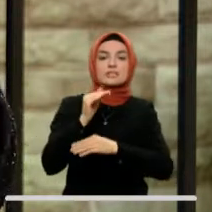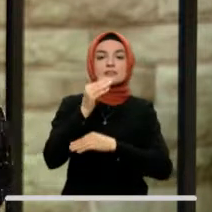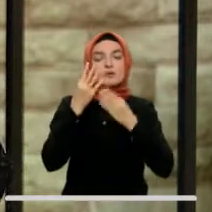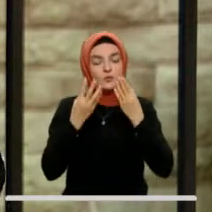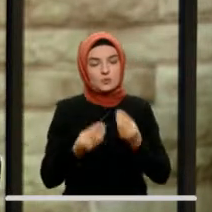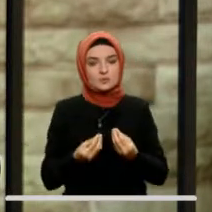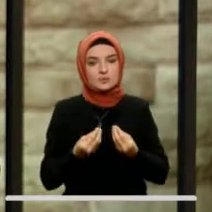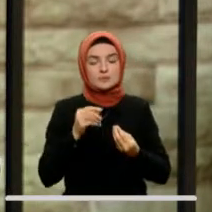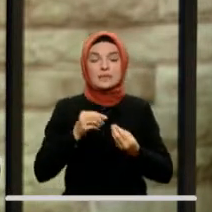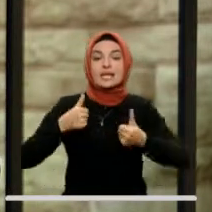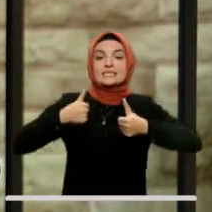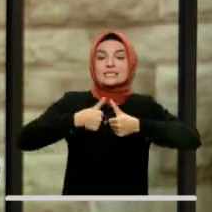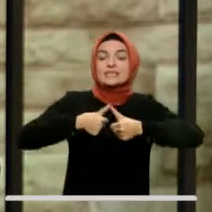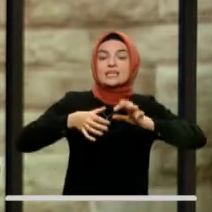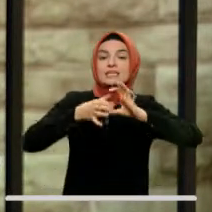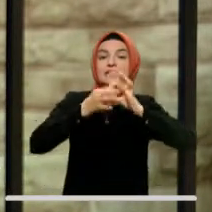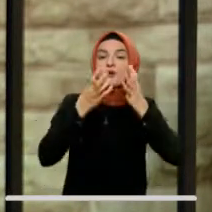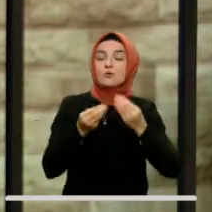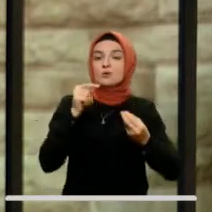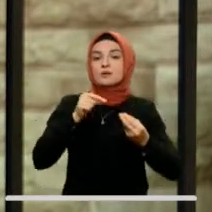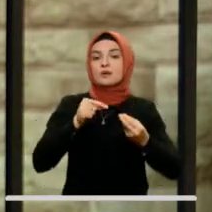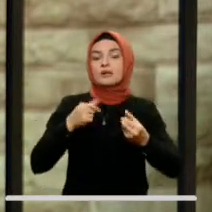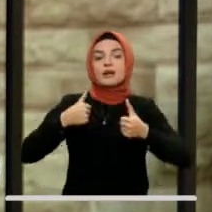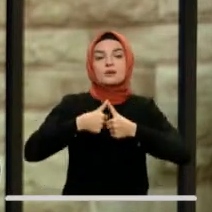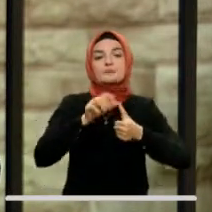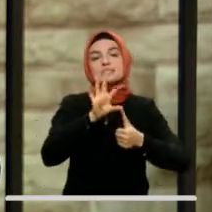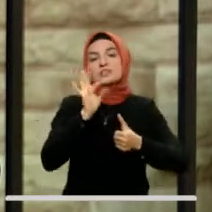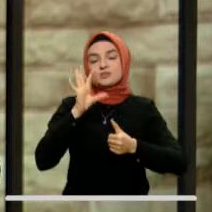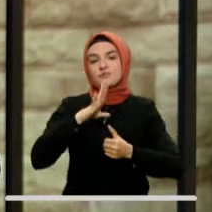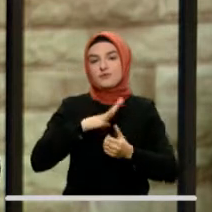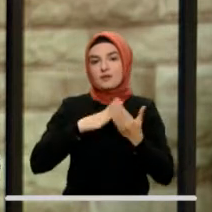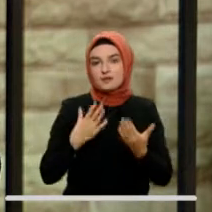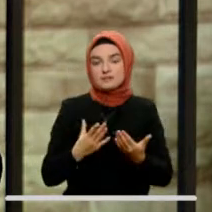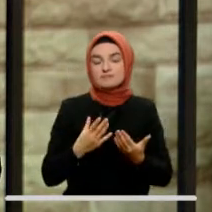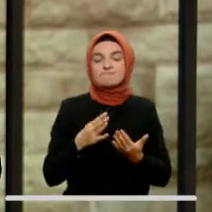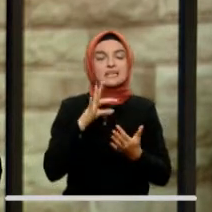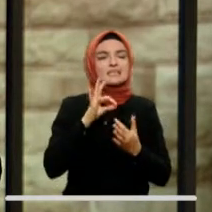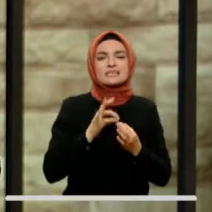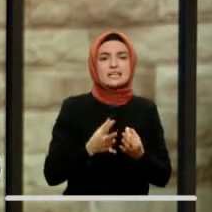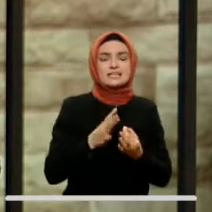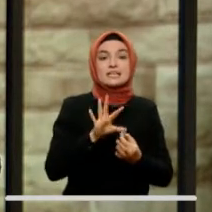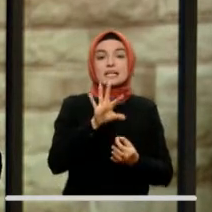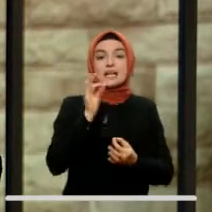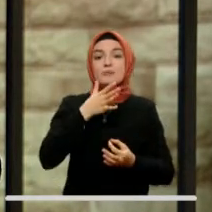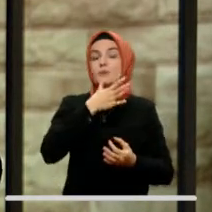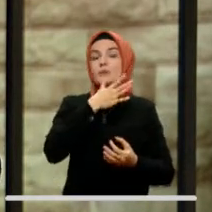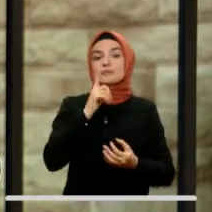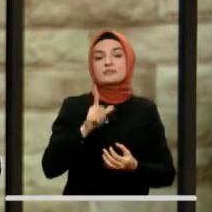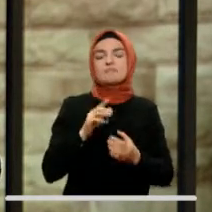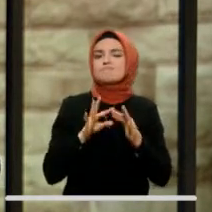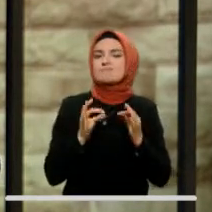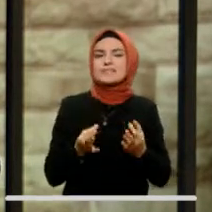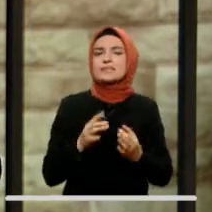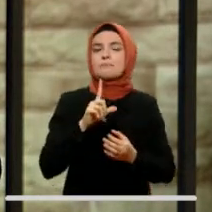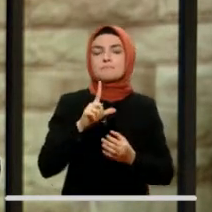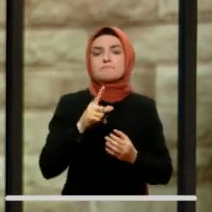yaşadık. Yani evliliklerle ilgili nokta evlilikte bir seçim vardır. Seçim nedir? Seçmeyi bilmeniz lazım. Seçmeyi nasıl